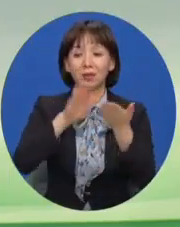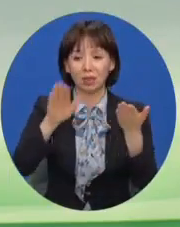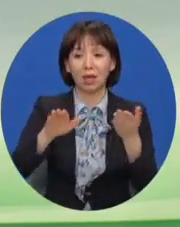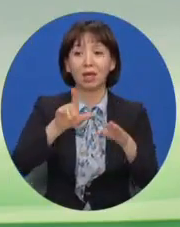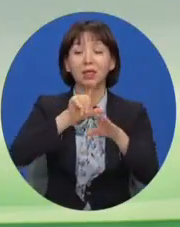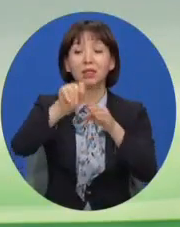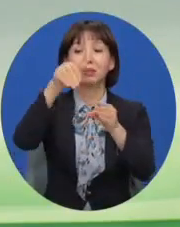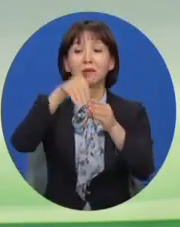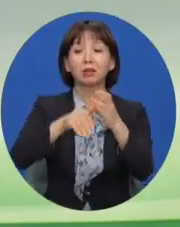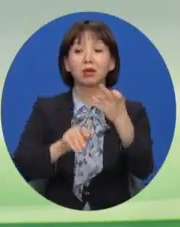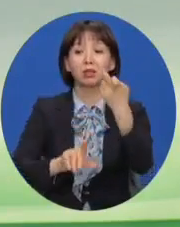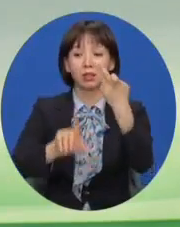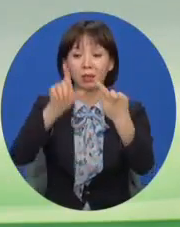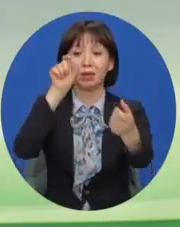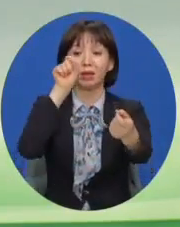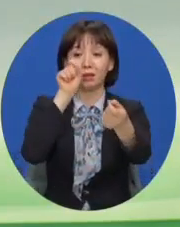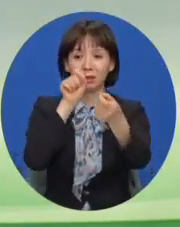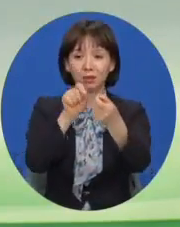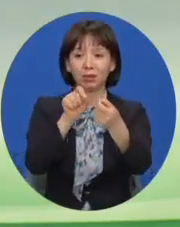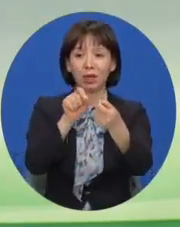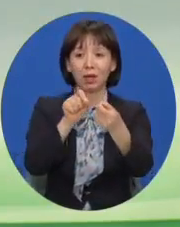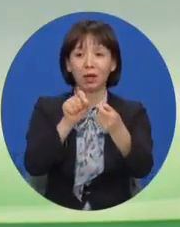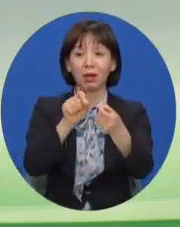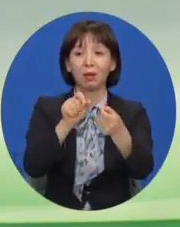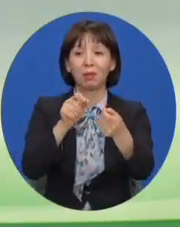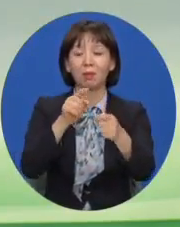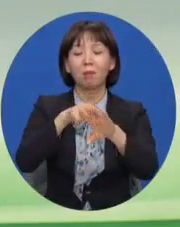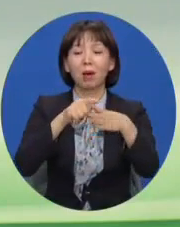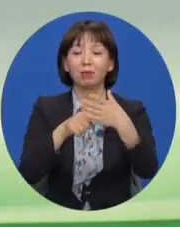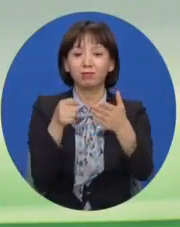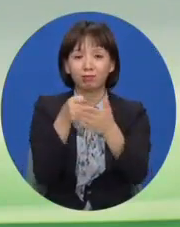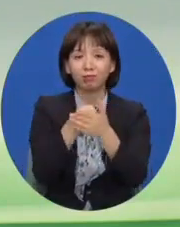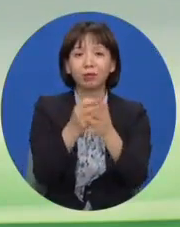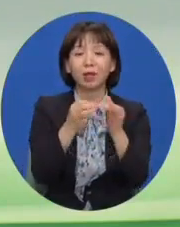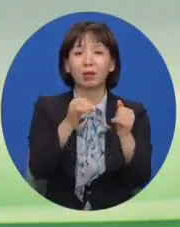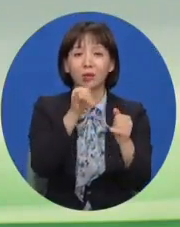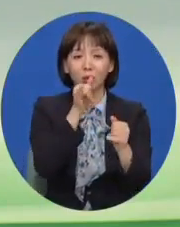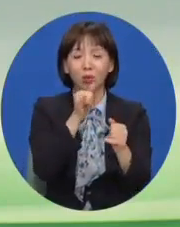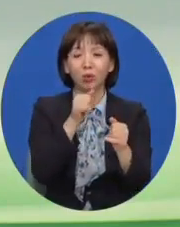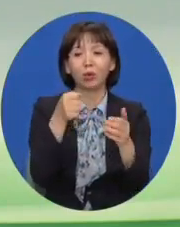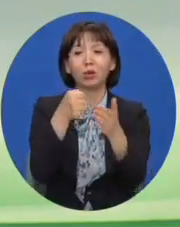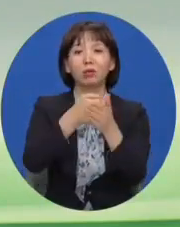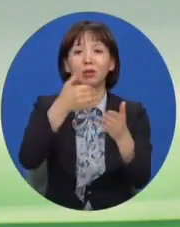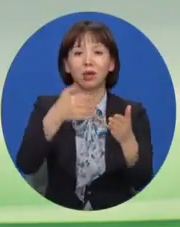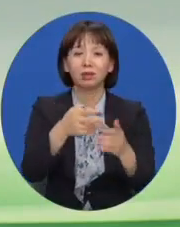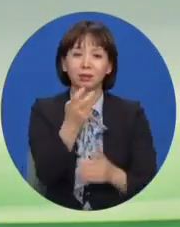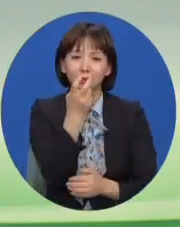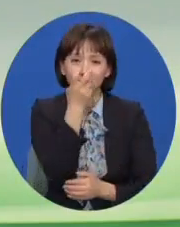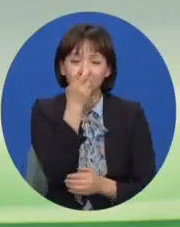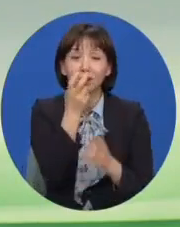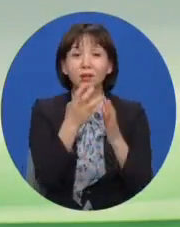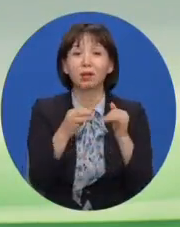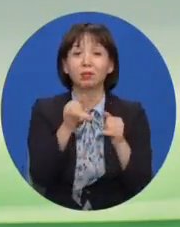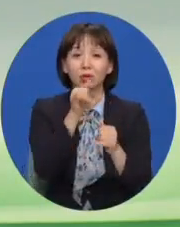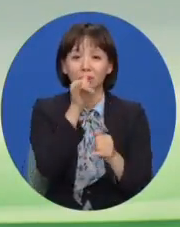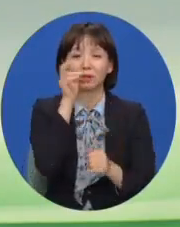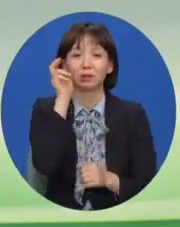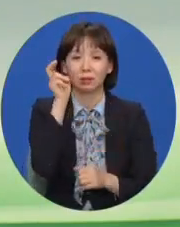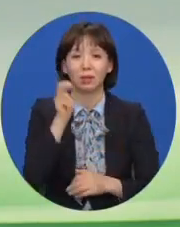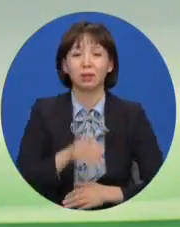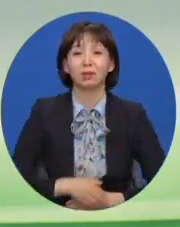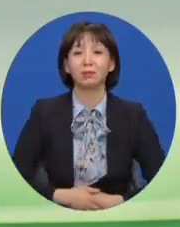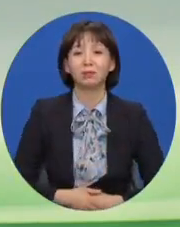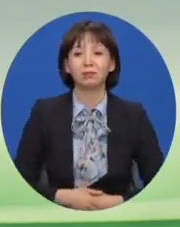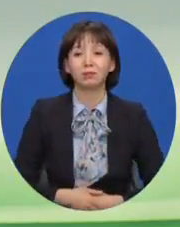지방선거가 12일 앞으로 다가와 있습니다. 이미 마음의 결정을 내리신 분들도 계실 거고 아직까지 조금 더 지켜봐야 되겠다라고 생각하시는 분들도 계실